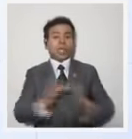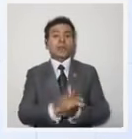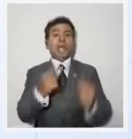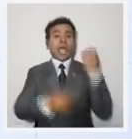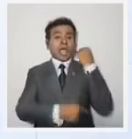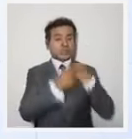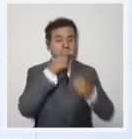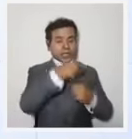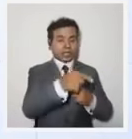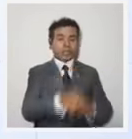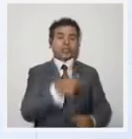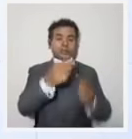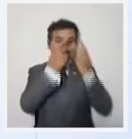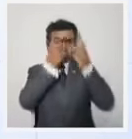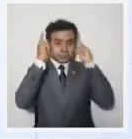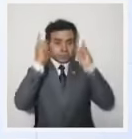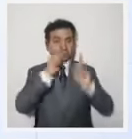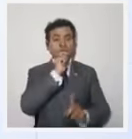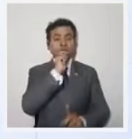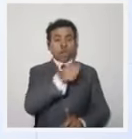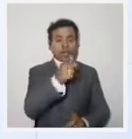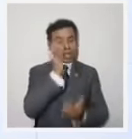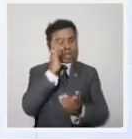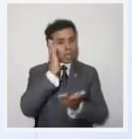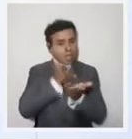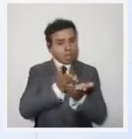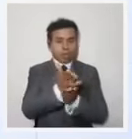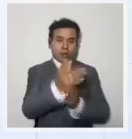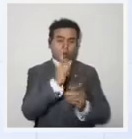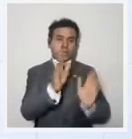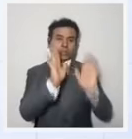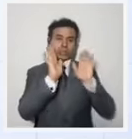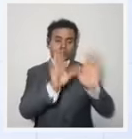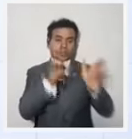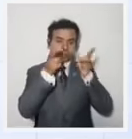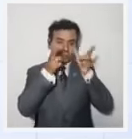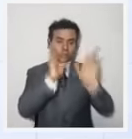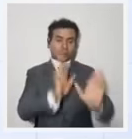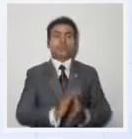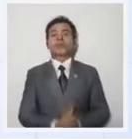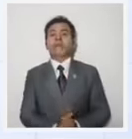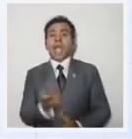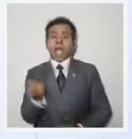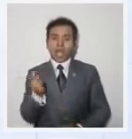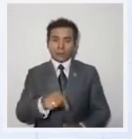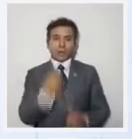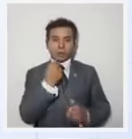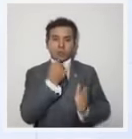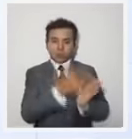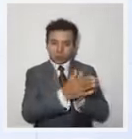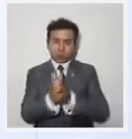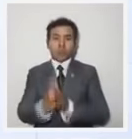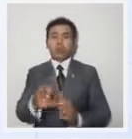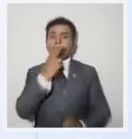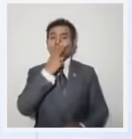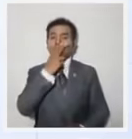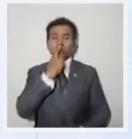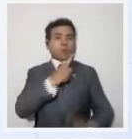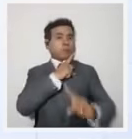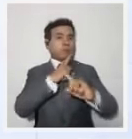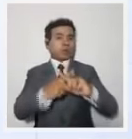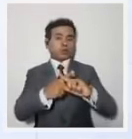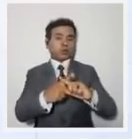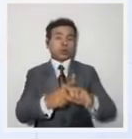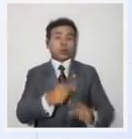আইসোলেশন থাকলে সেভাবে তারা যেন এটা মেনটেন করেন, এবং যারা হাসপাতালে থাকলে তো হাসপাতাল ব্যবস্থাপনার মাধ্যমে আইসোলেশনে